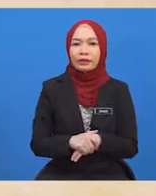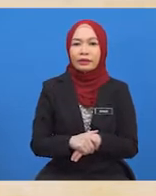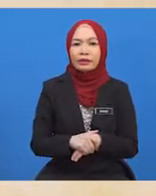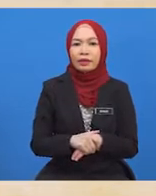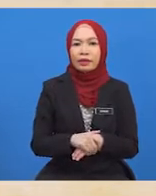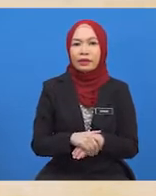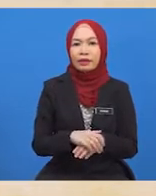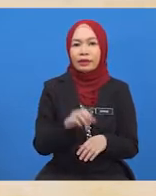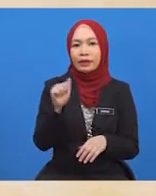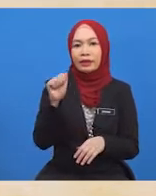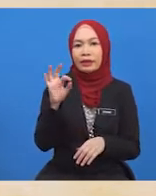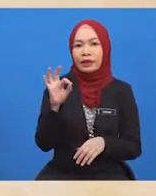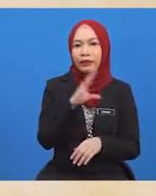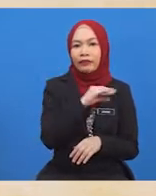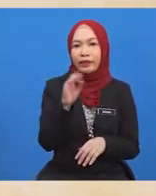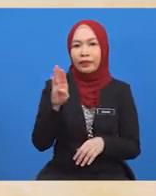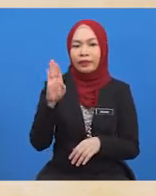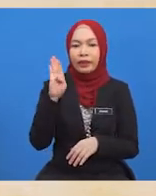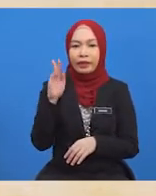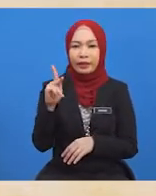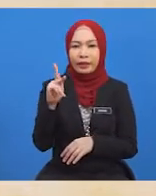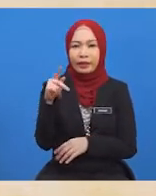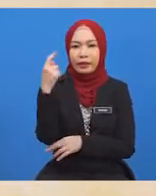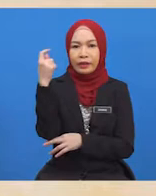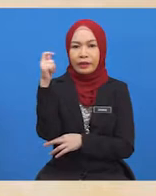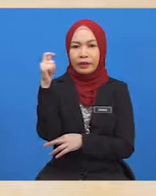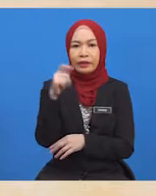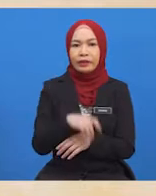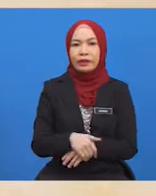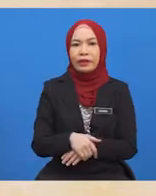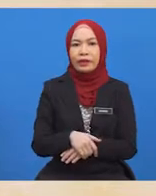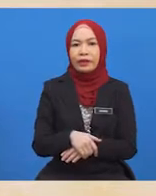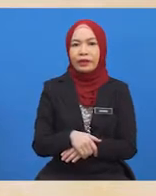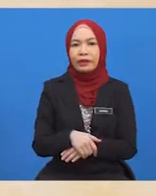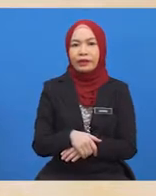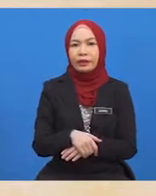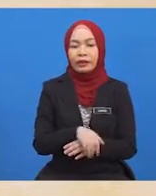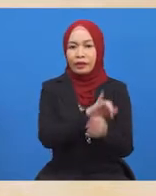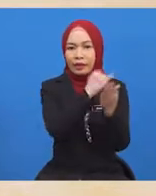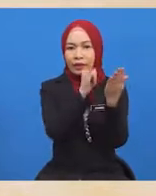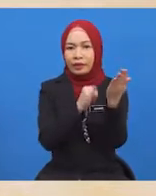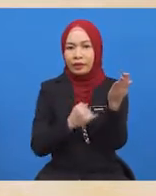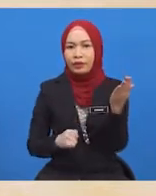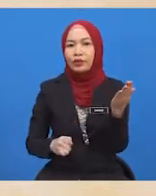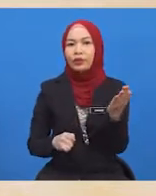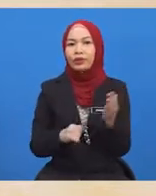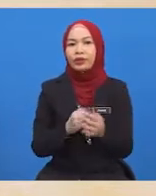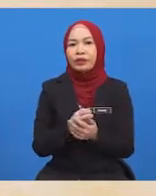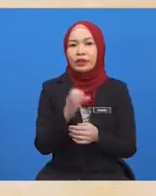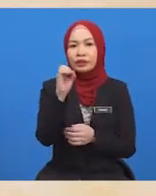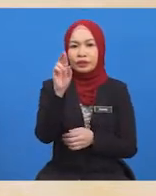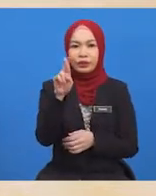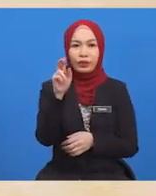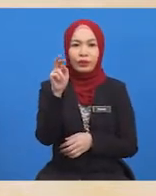Sisi-sisi AF dan BK adalah tegak. Lukis uncuran ortogon bagi